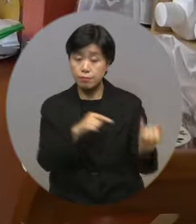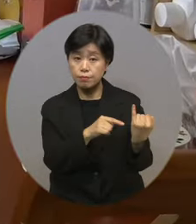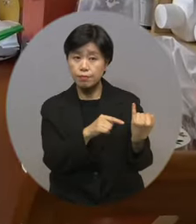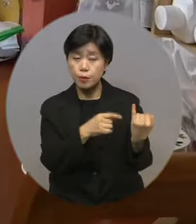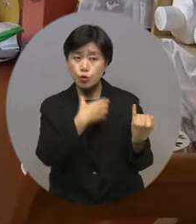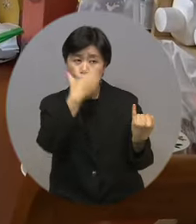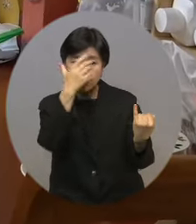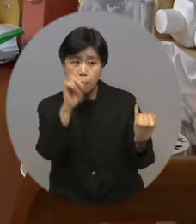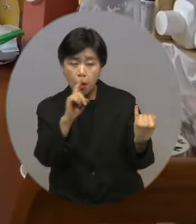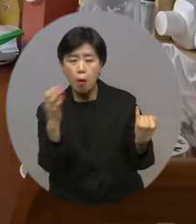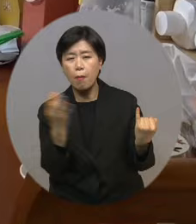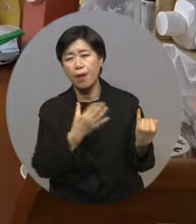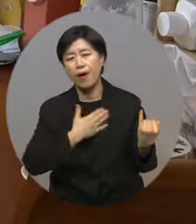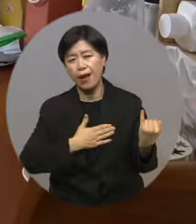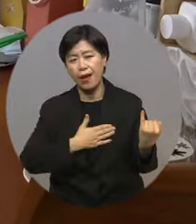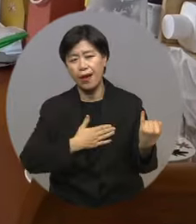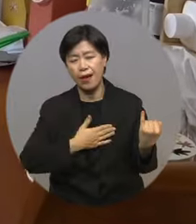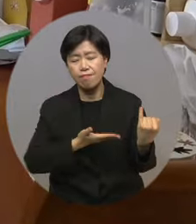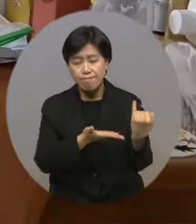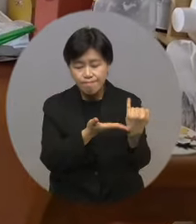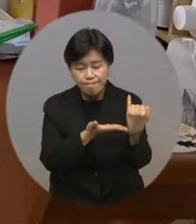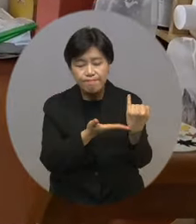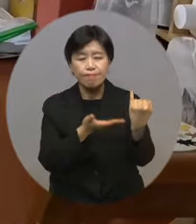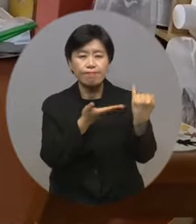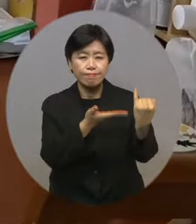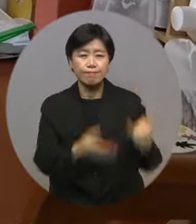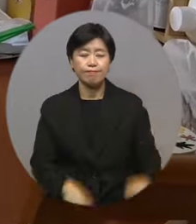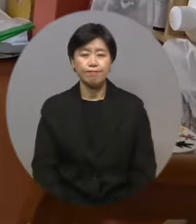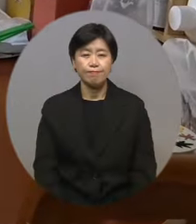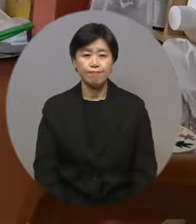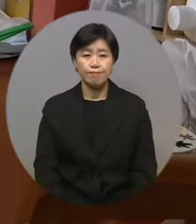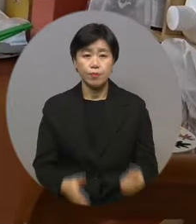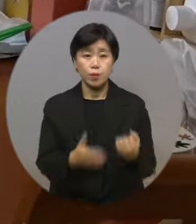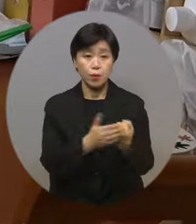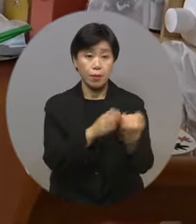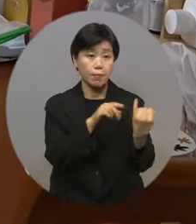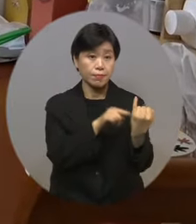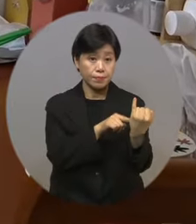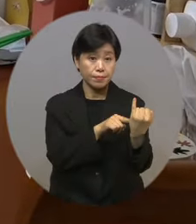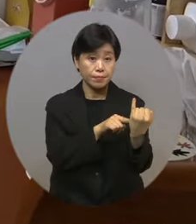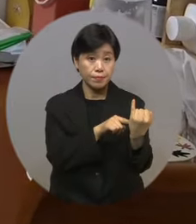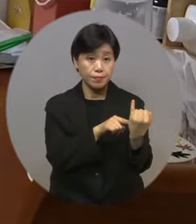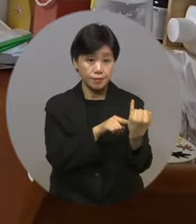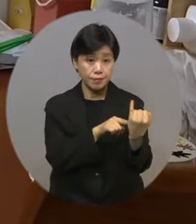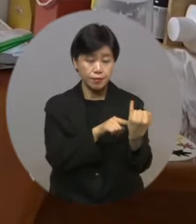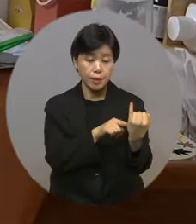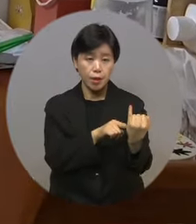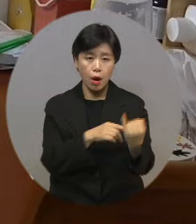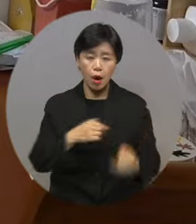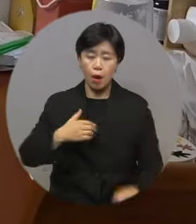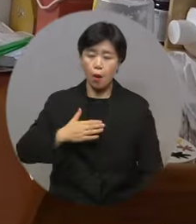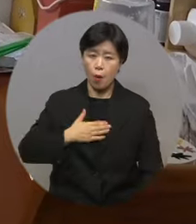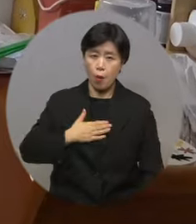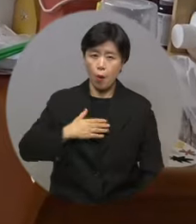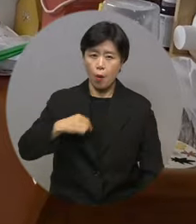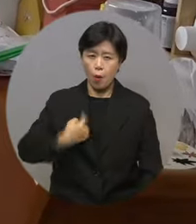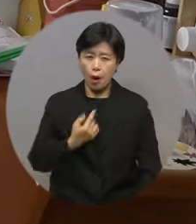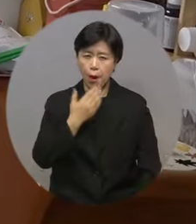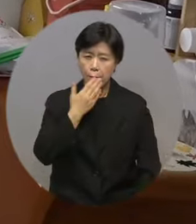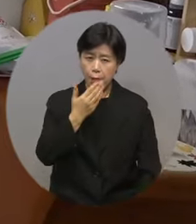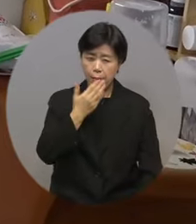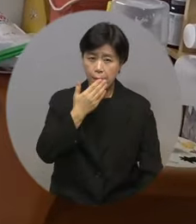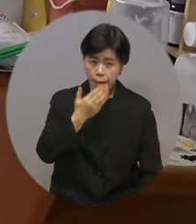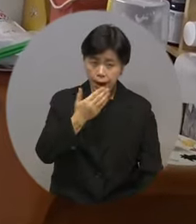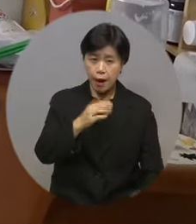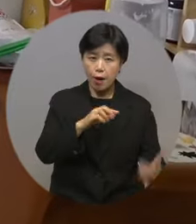늘 응원해 주십니다. 그래서 지연 씨는 부모님께 혼자서 무언가를 할 수 있는 모습을 많이